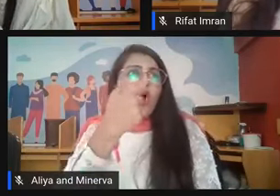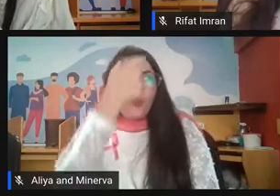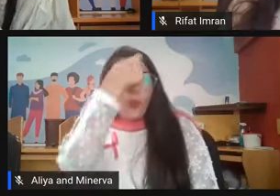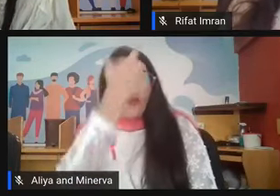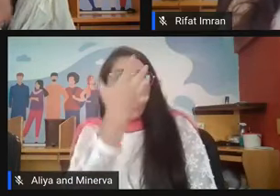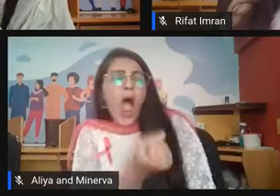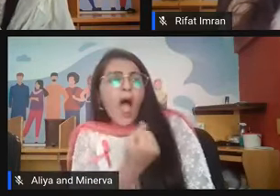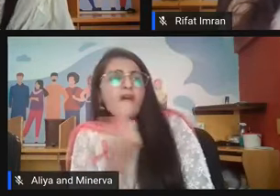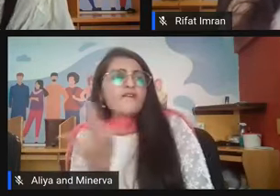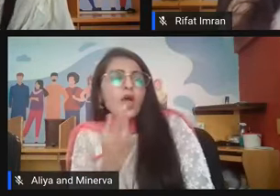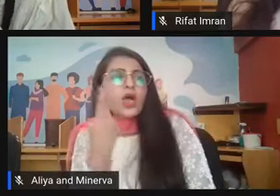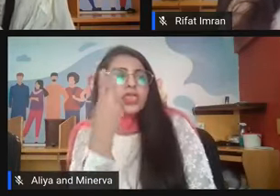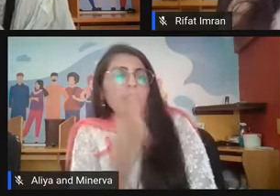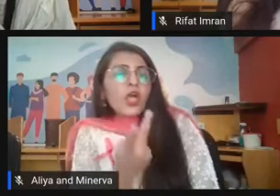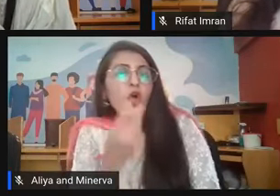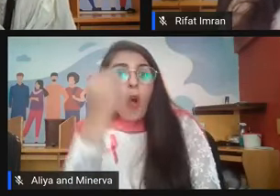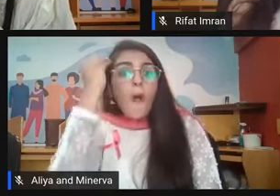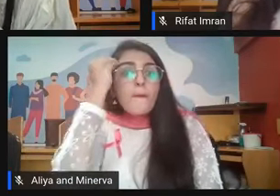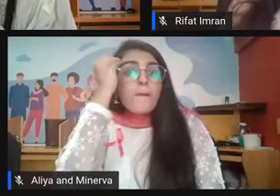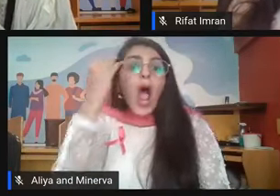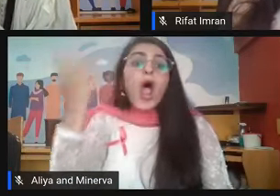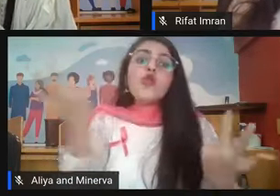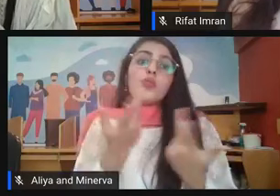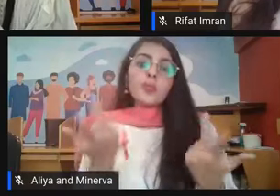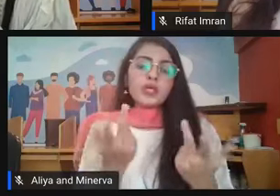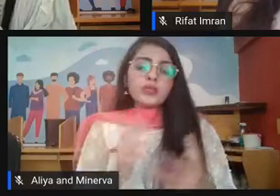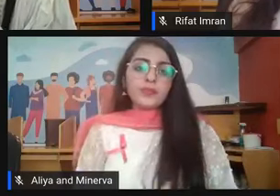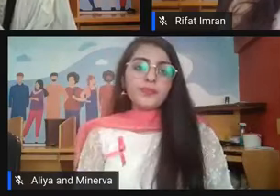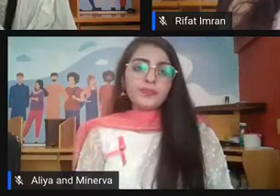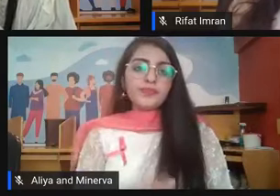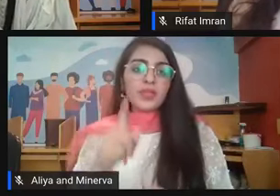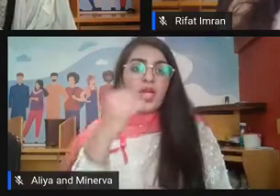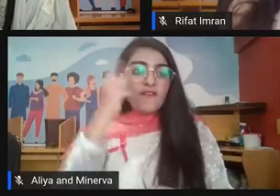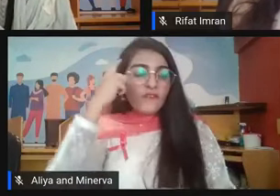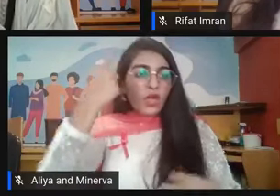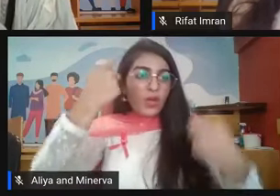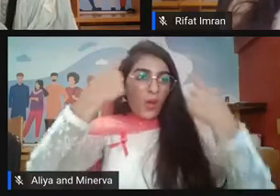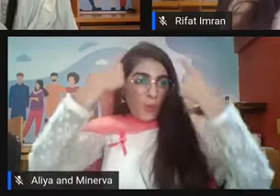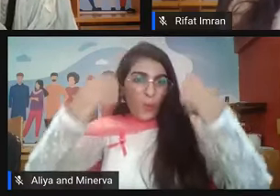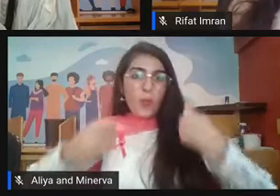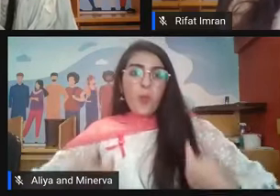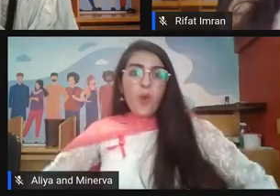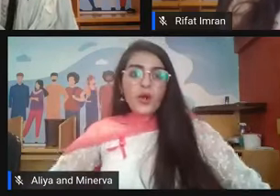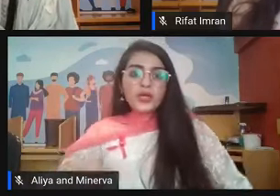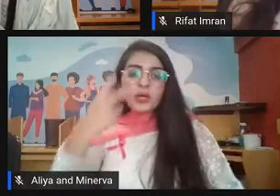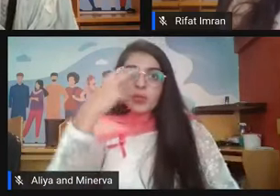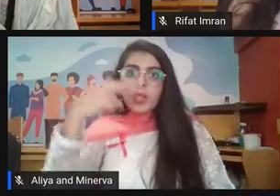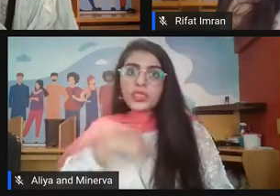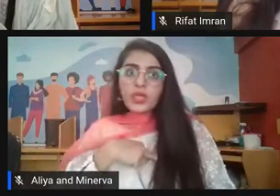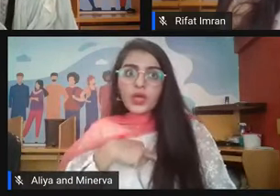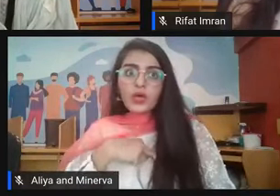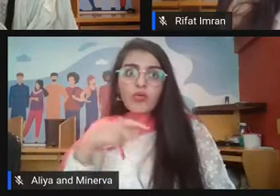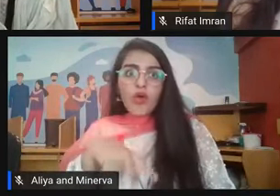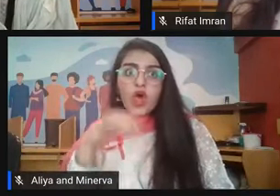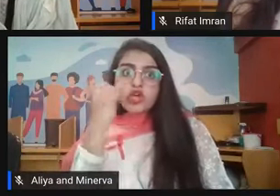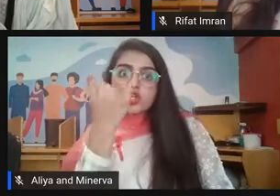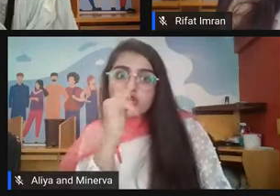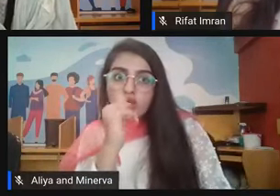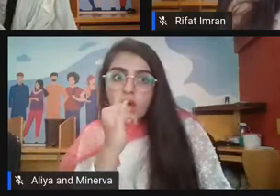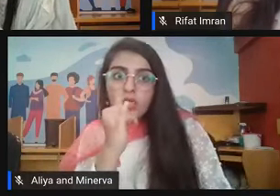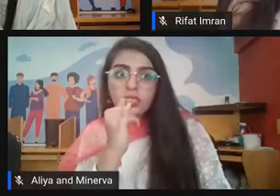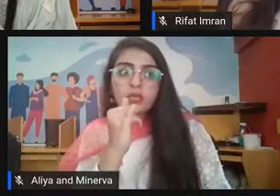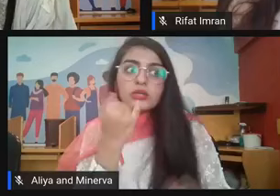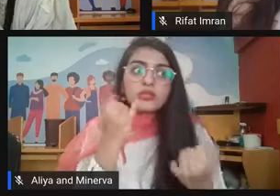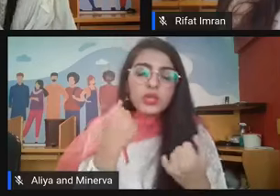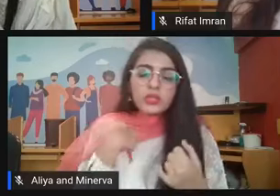के अलामात की, कि ऐसी कौन सी चीजें हैं जो अगर हमारी body में पाई जा रही है, तो वो हमें फिर ये